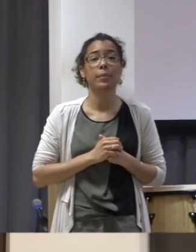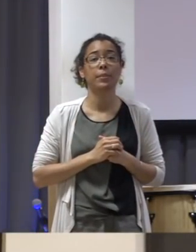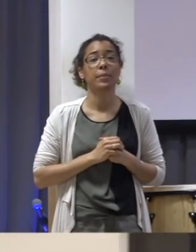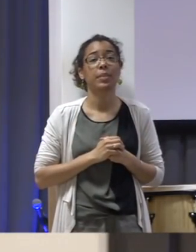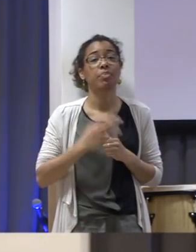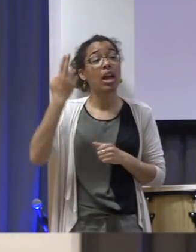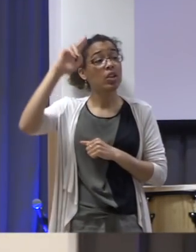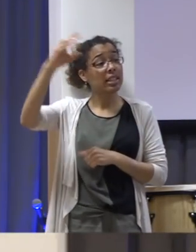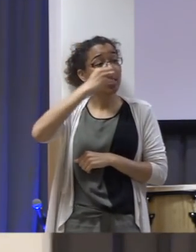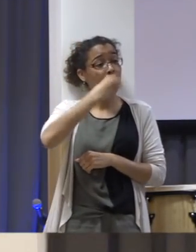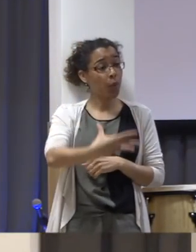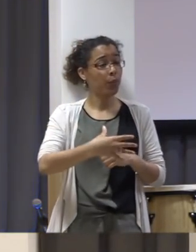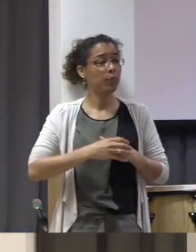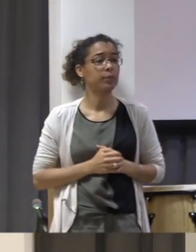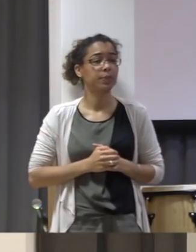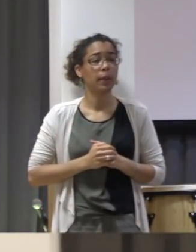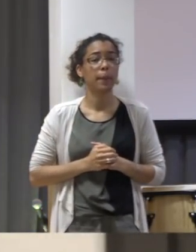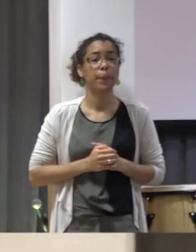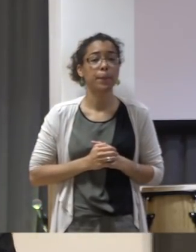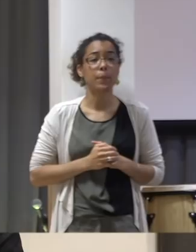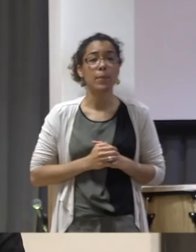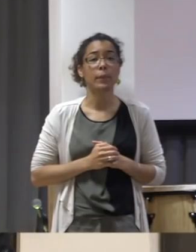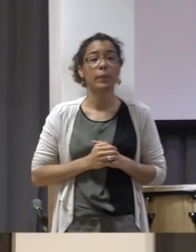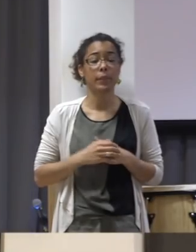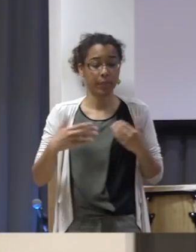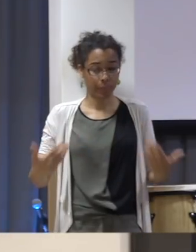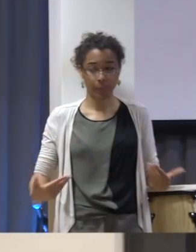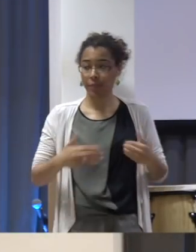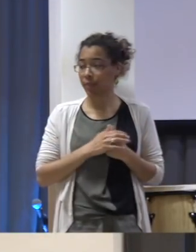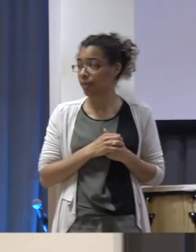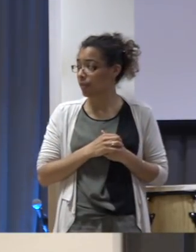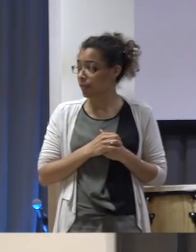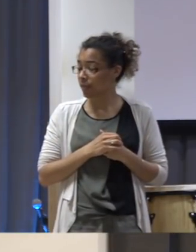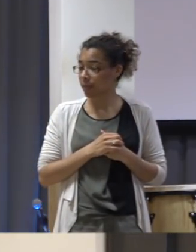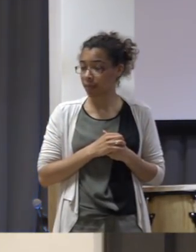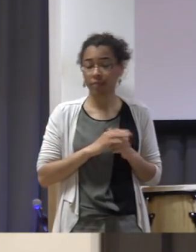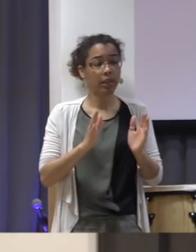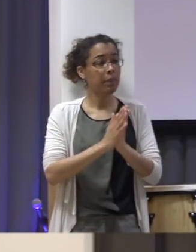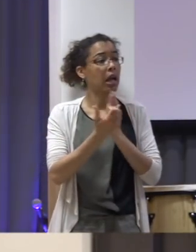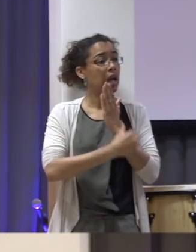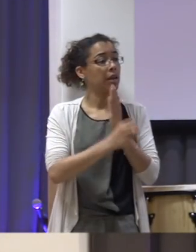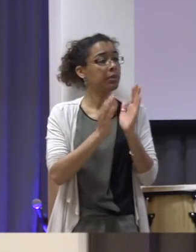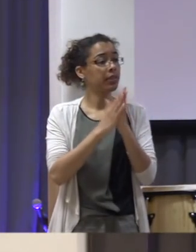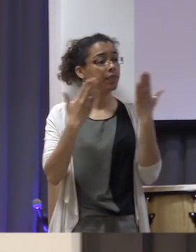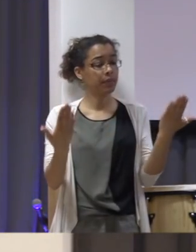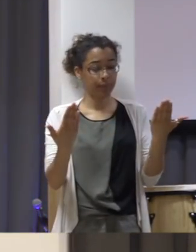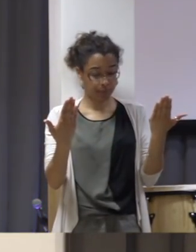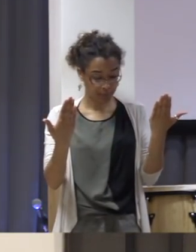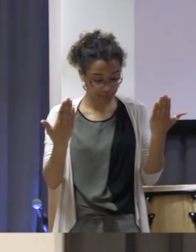est bon, il est bon, il est bon. Alors, sans plus tarder, nous ouvrons nos Bibles, nous allons lire dans le